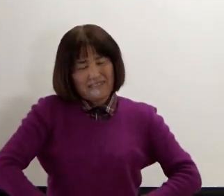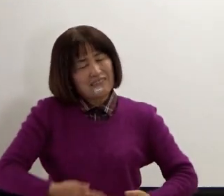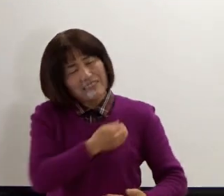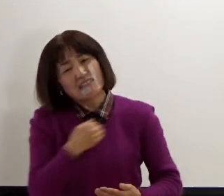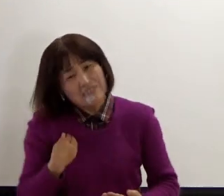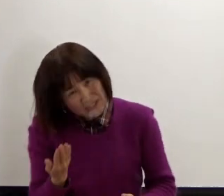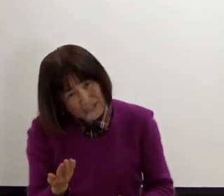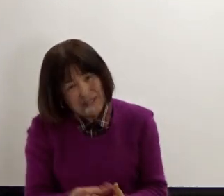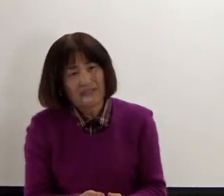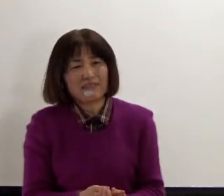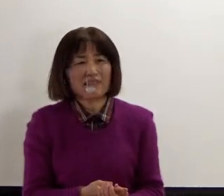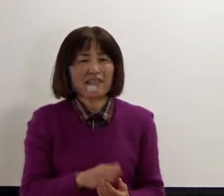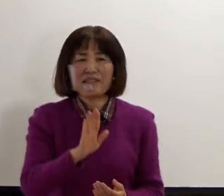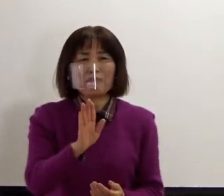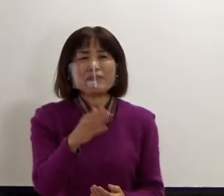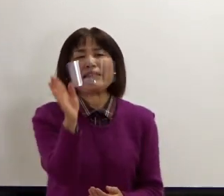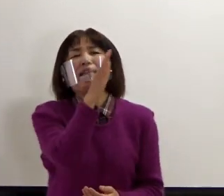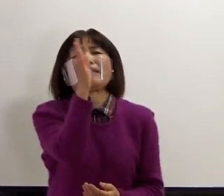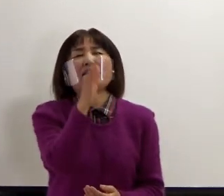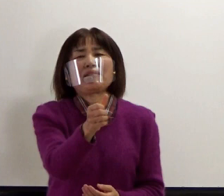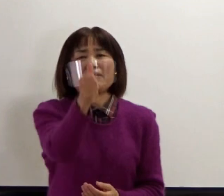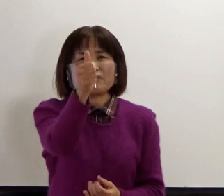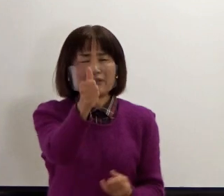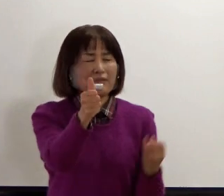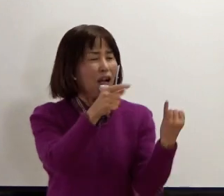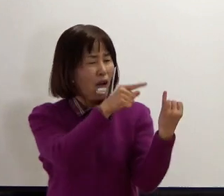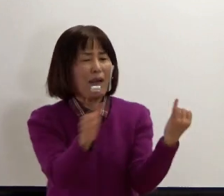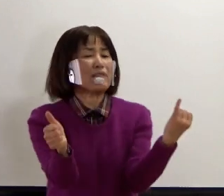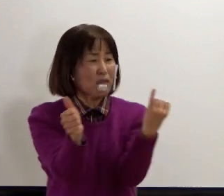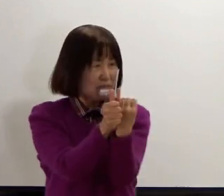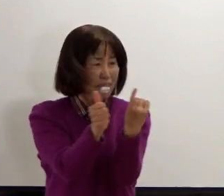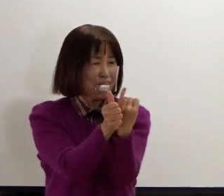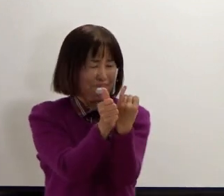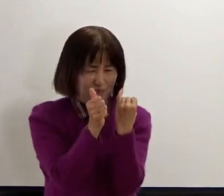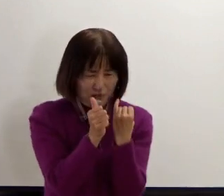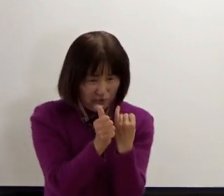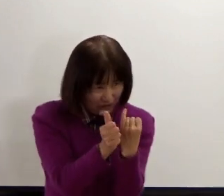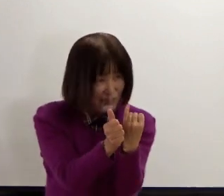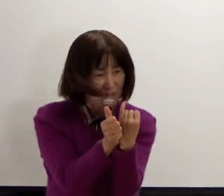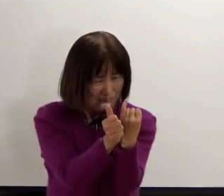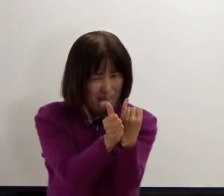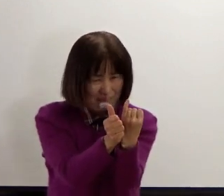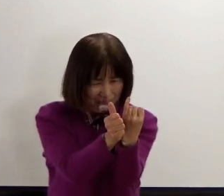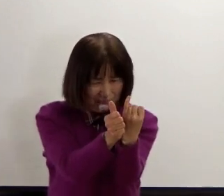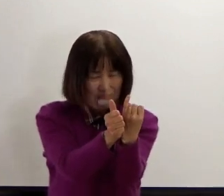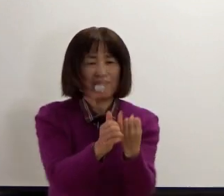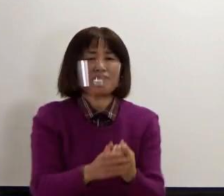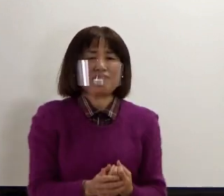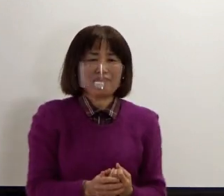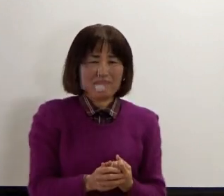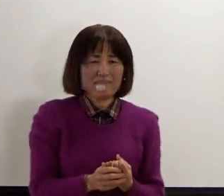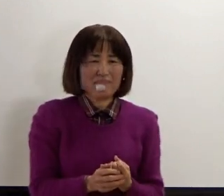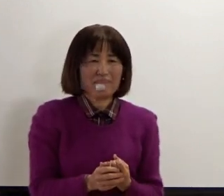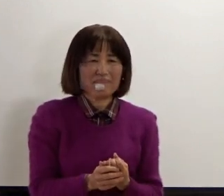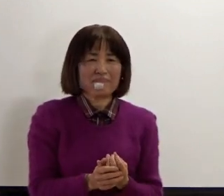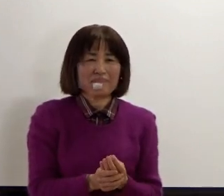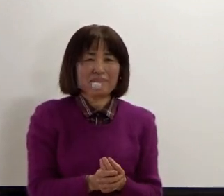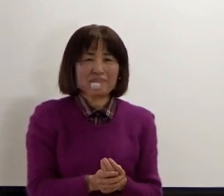供を与えられるわけですね。まあ彼女はそれは嬉しかったでしょう。私の恥を取り去ってくださいましたと言